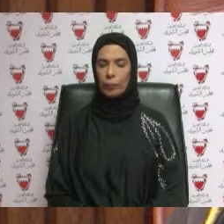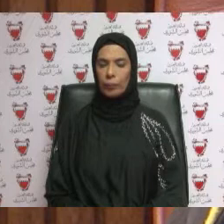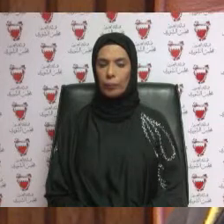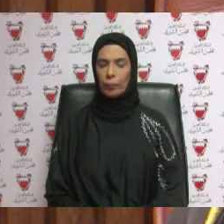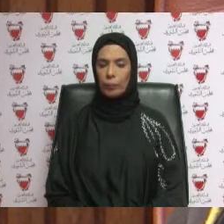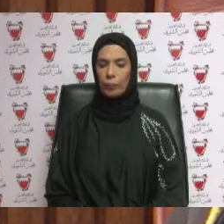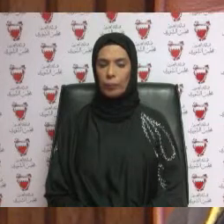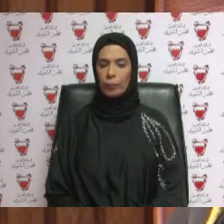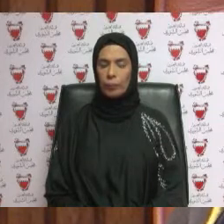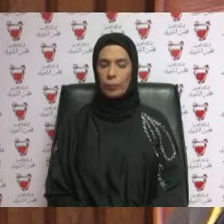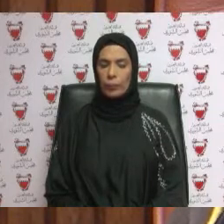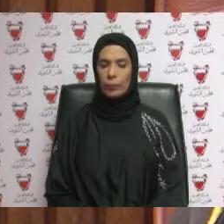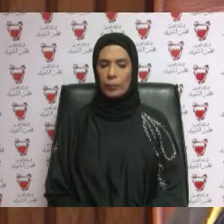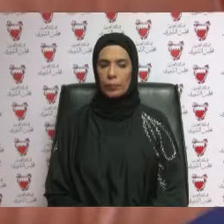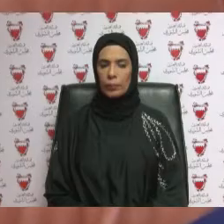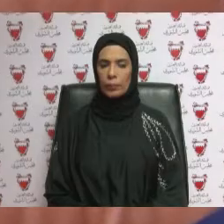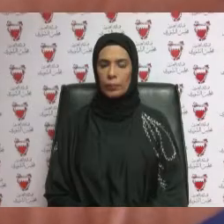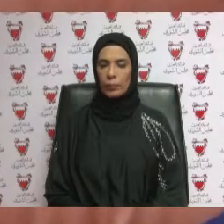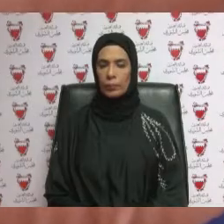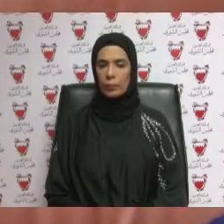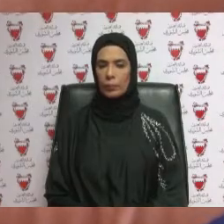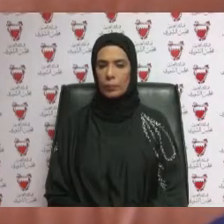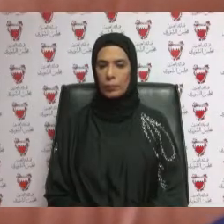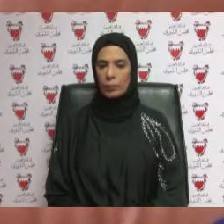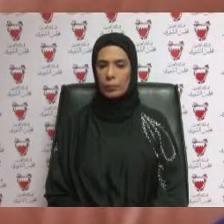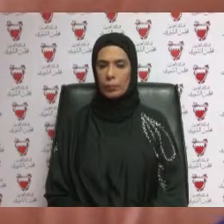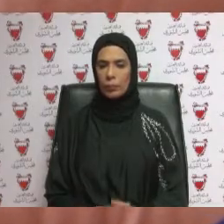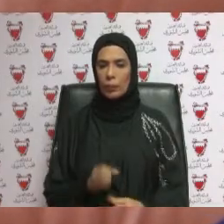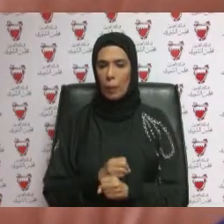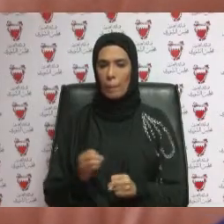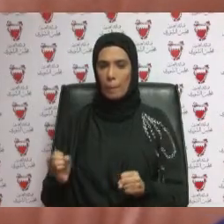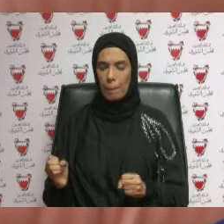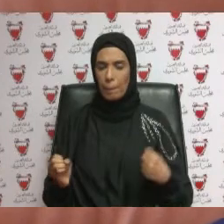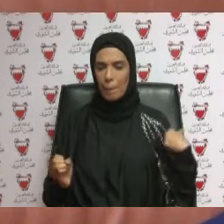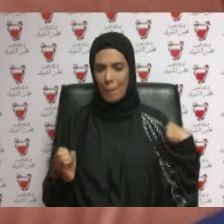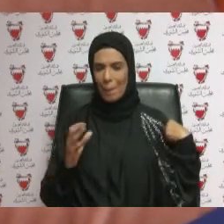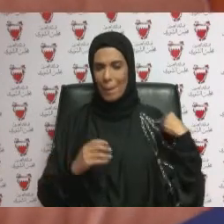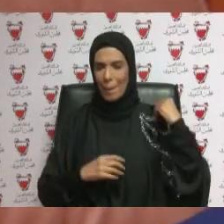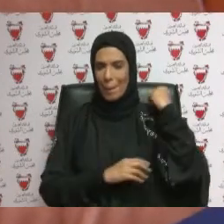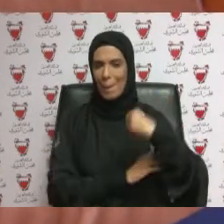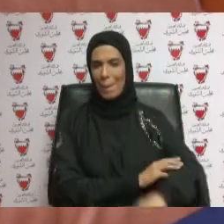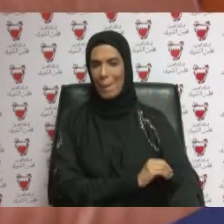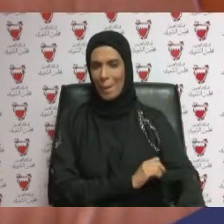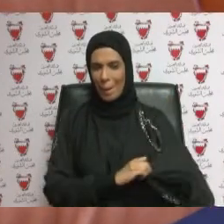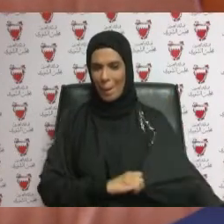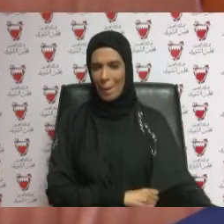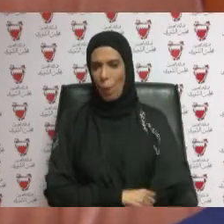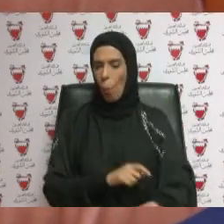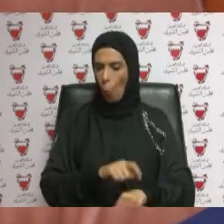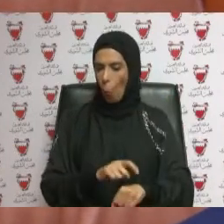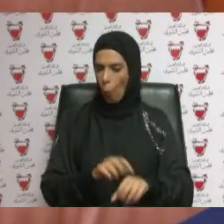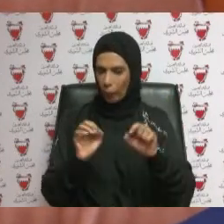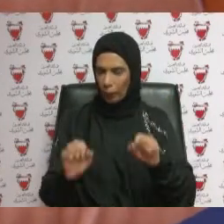شكرا معالي الرئيس. أنا أحس أن هذا المشروع جاء ما أقول في وقته،